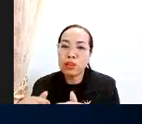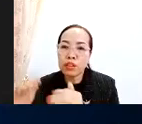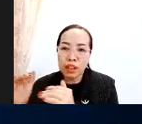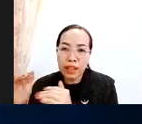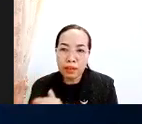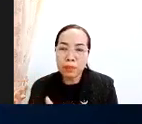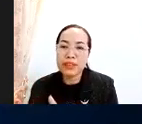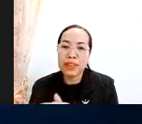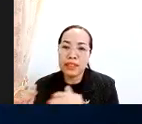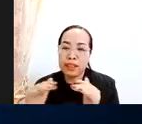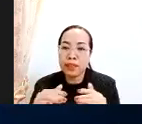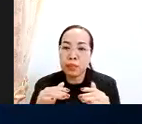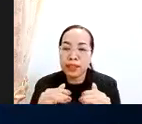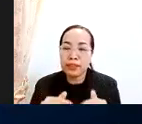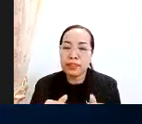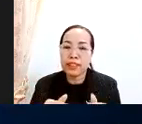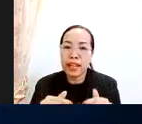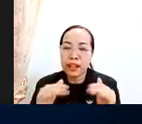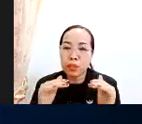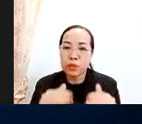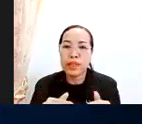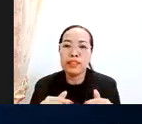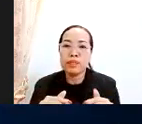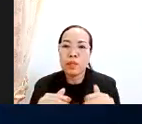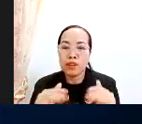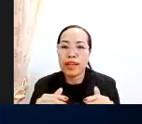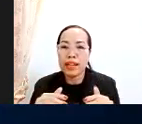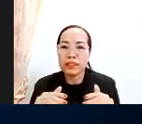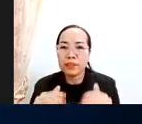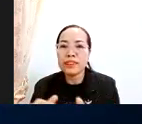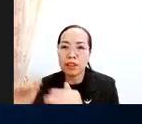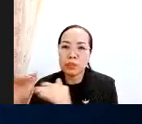khai buôn hốt đó khai đọc bì chà nẹ đàm yên cũng là chương xa krom chuyên